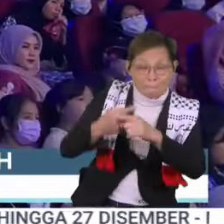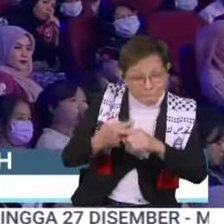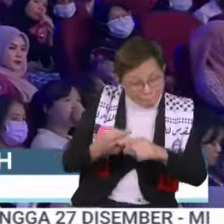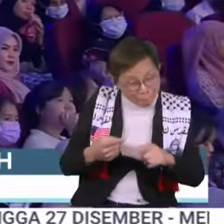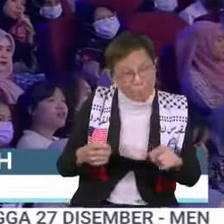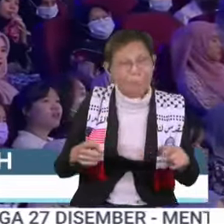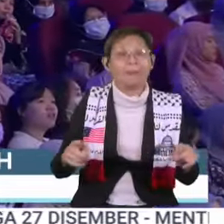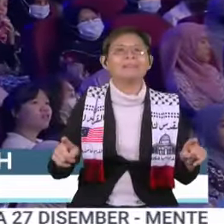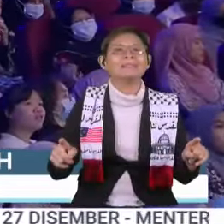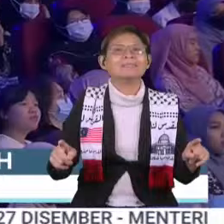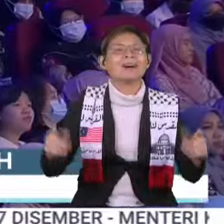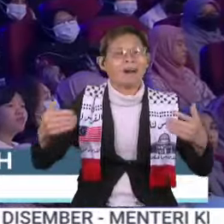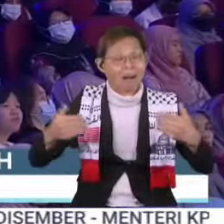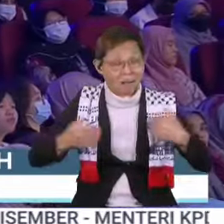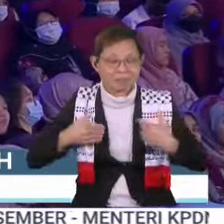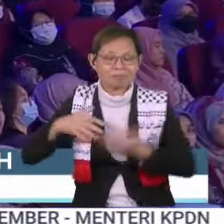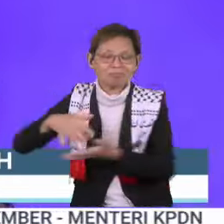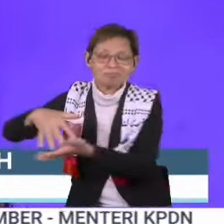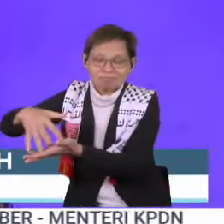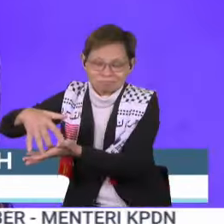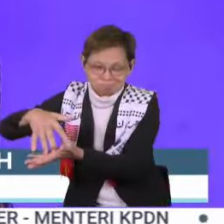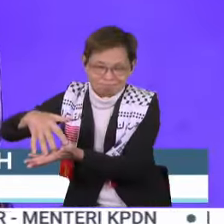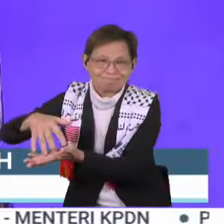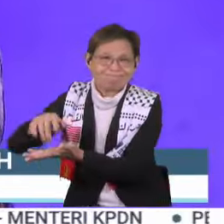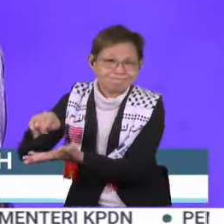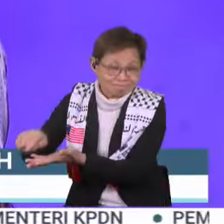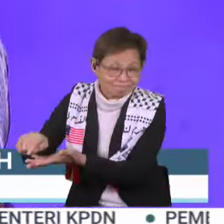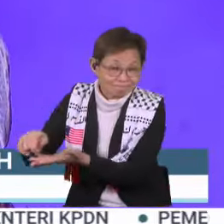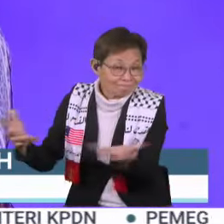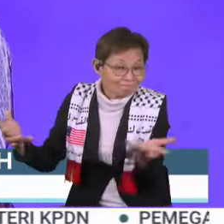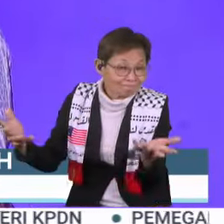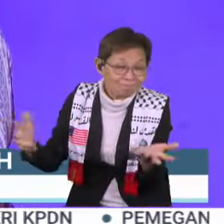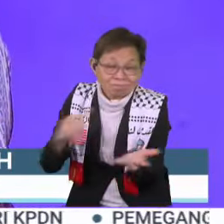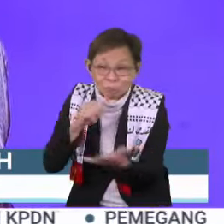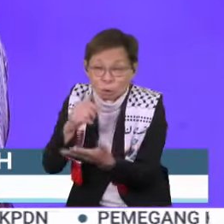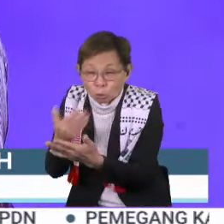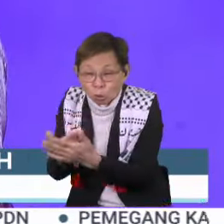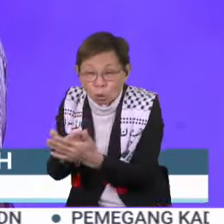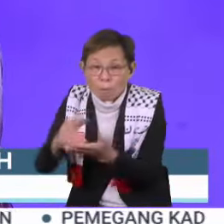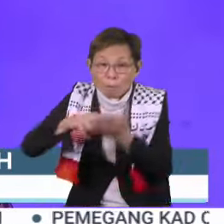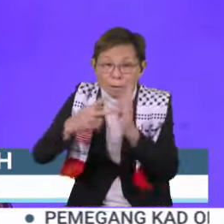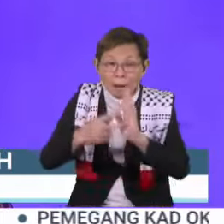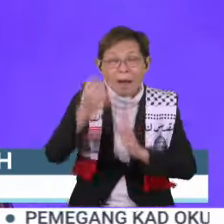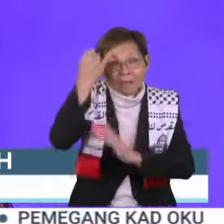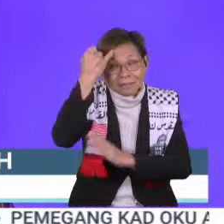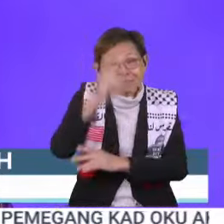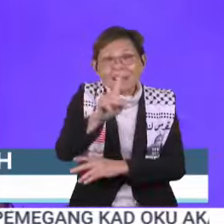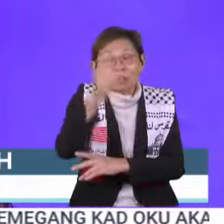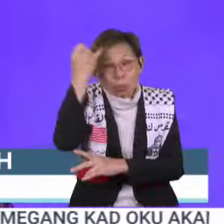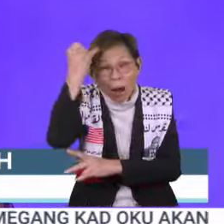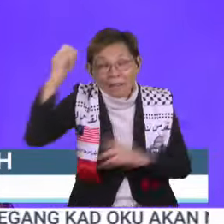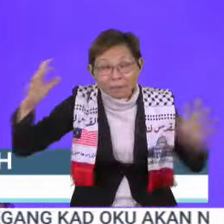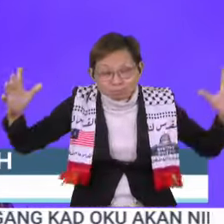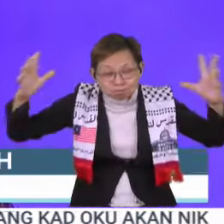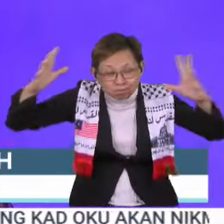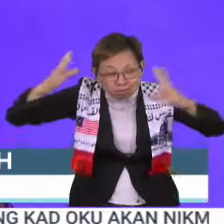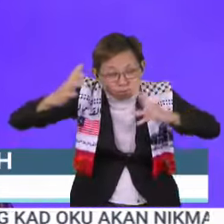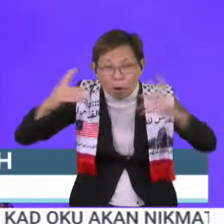Tetapi ada kelemahannya. Kelemahannya ialah merumuskan satu idea yang